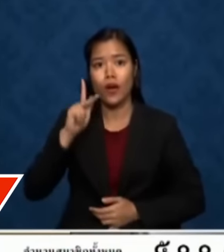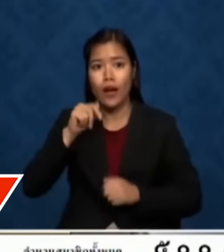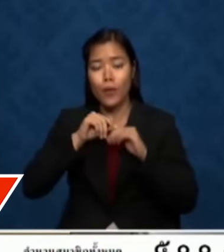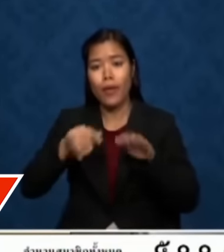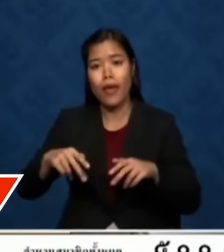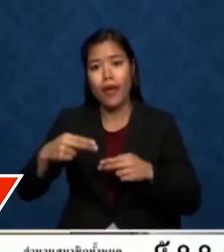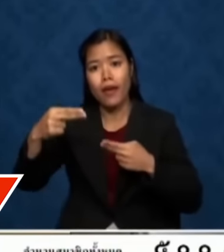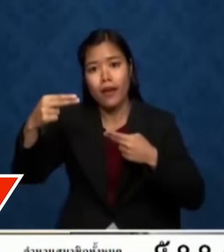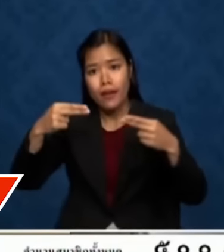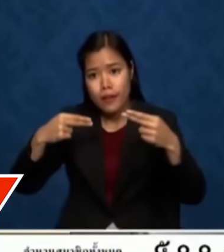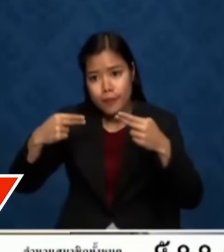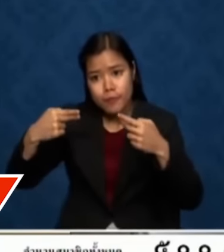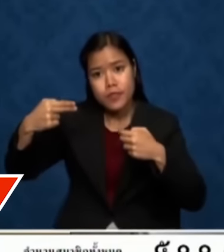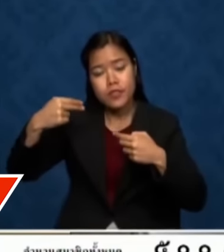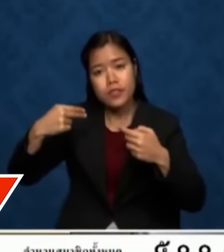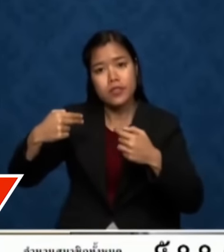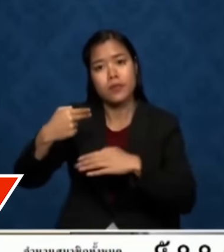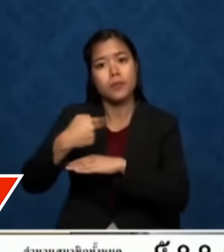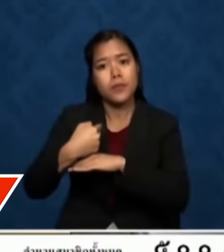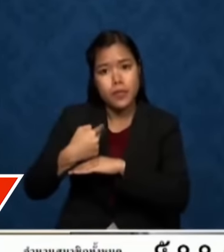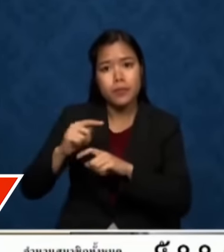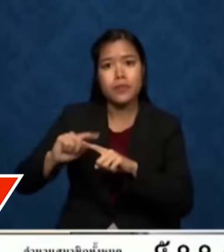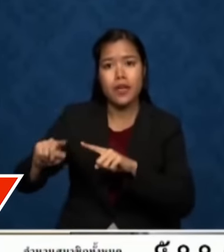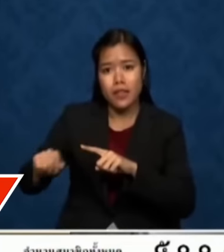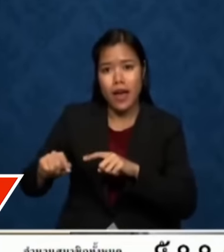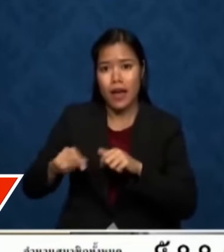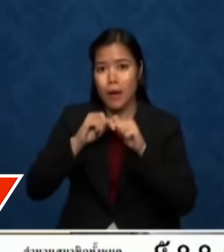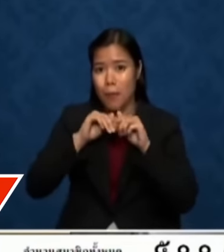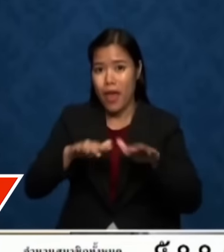เป็นประโยชน์ทำหน้าที่ที่ควรจะทำล่ะคะ